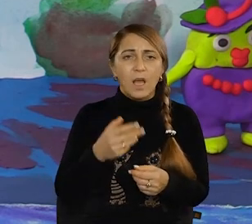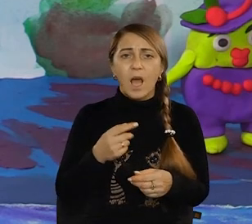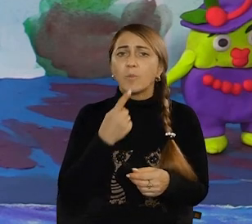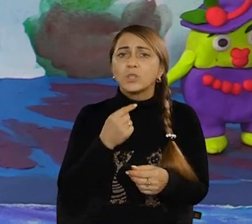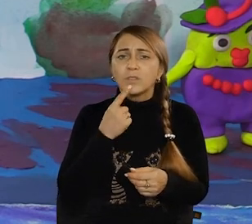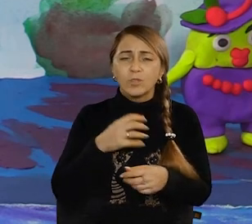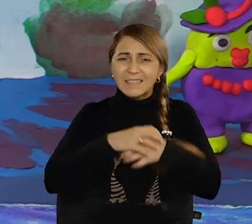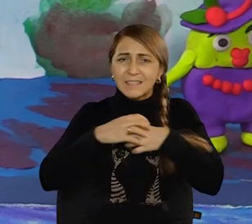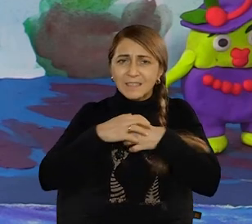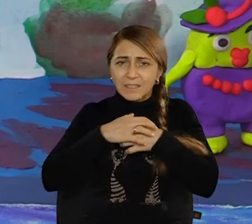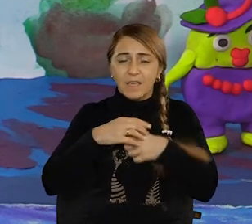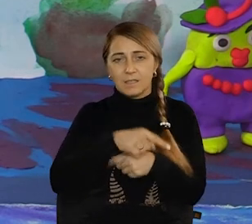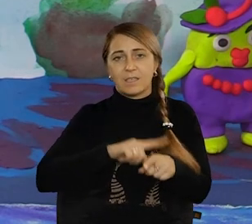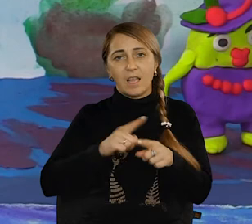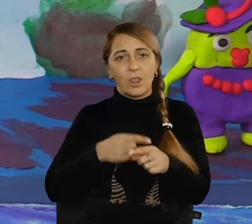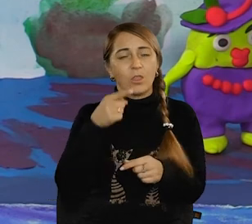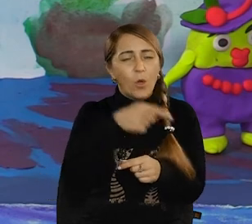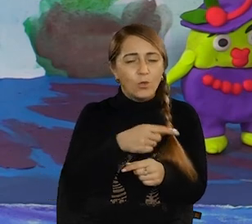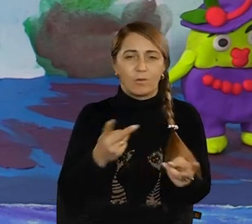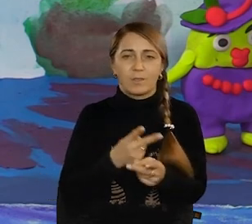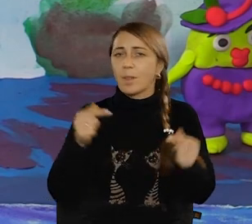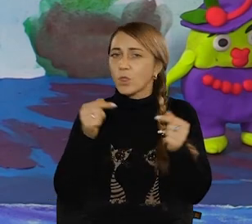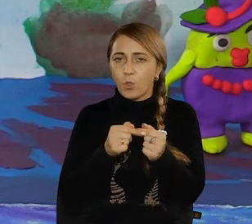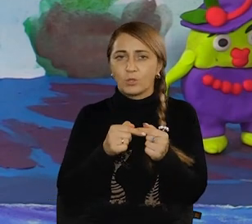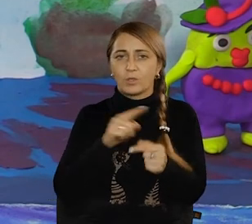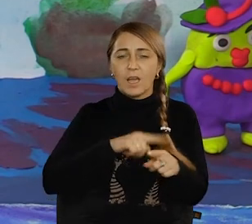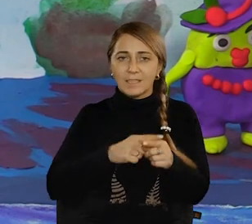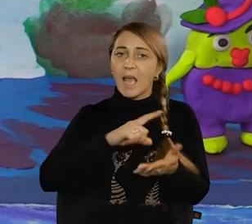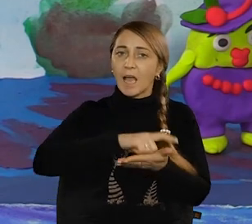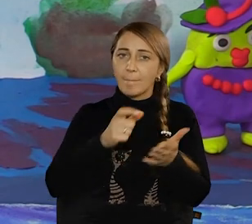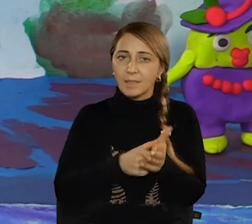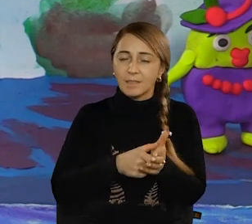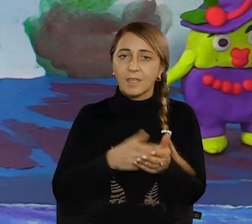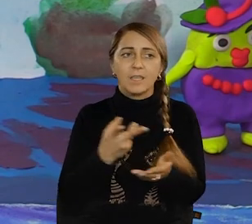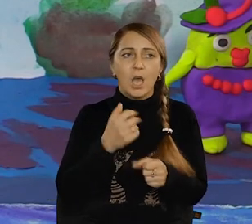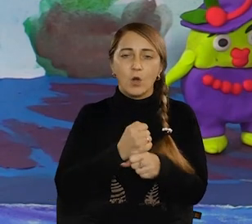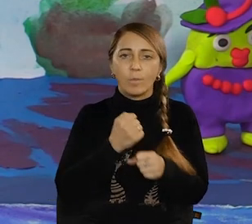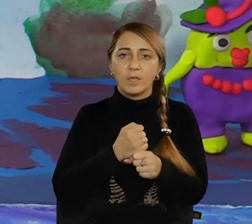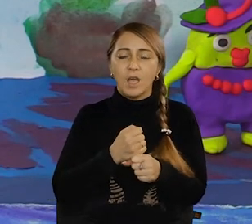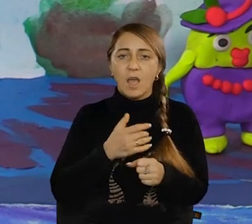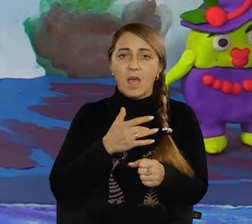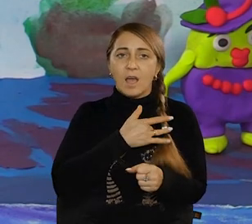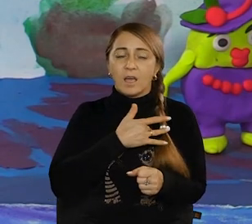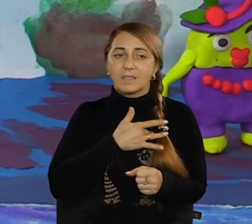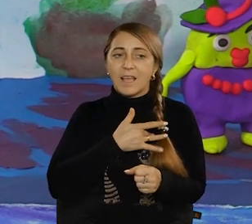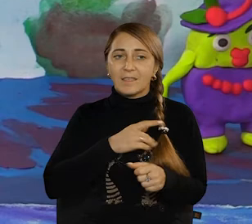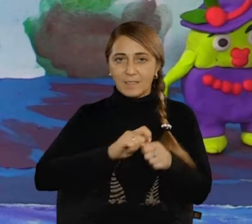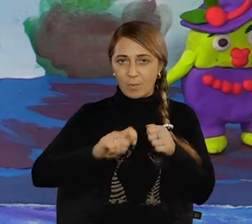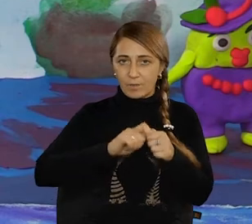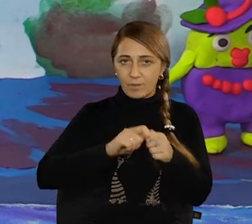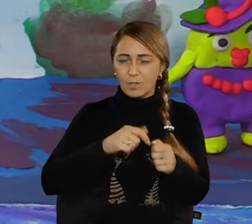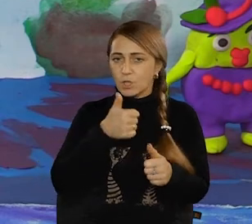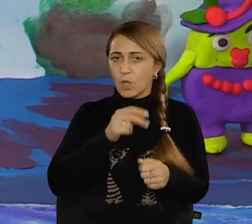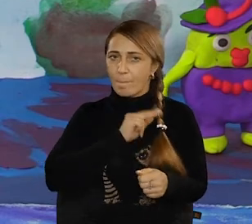та свербить шкіра, то це точно до нього. А оце кабінет, де роблять кардіограму та перевіряють, чи